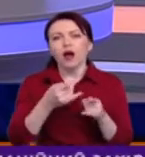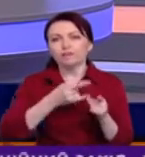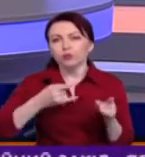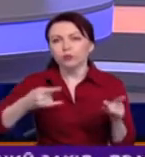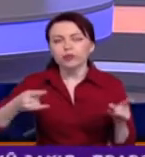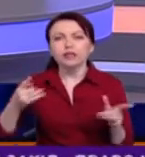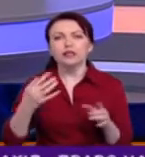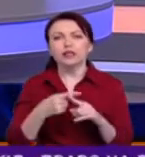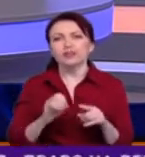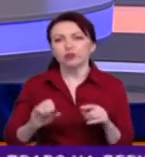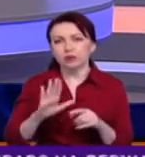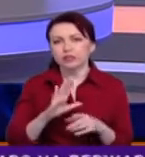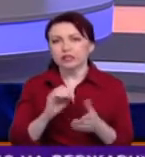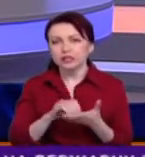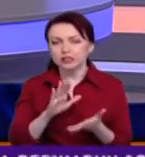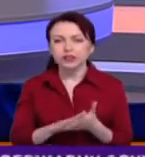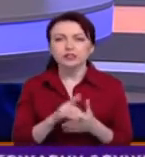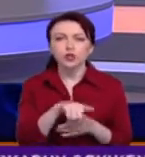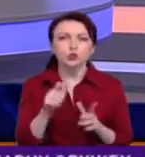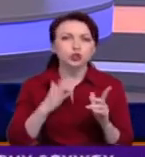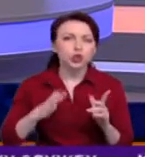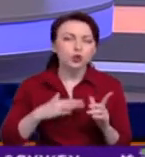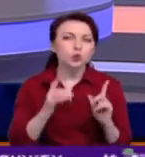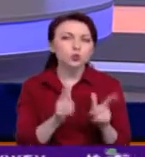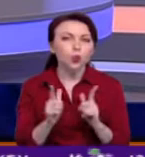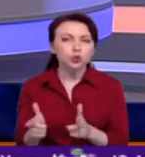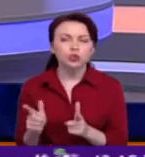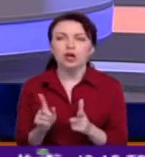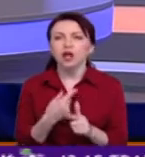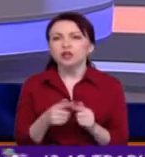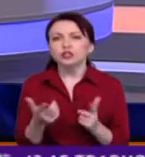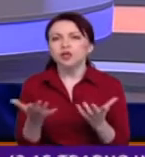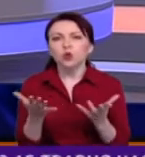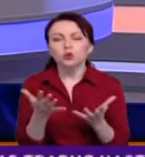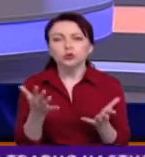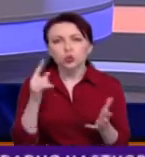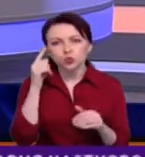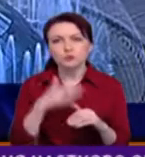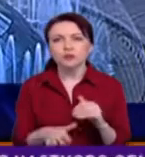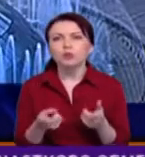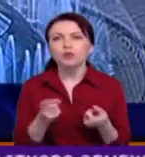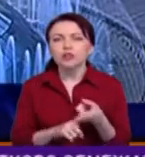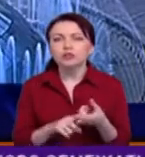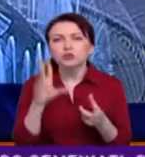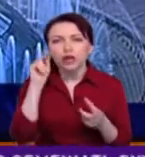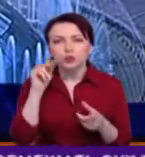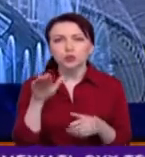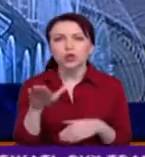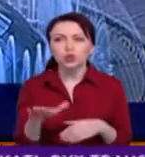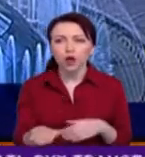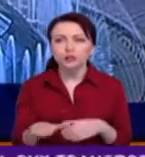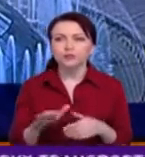європейській реєстрації. Люди чекають узгодження чи якогось розуміння, пов'язаного з датою